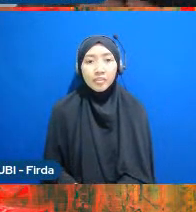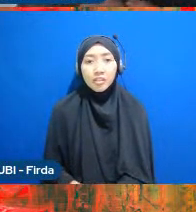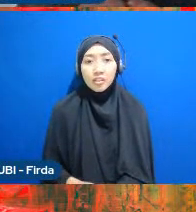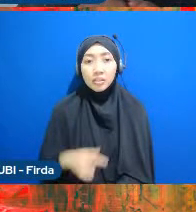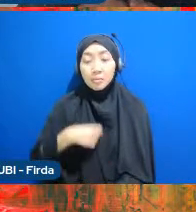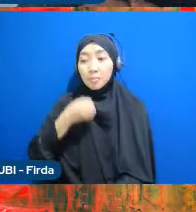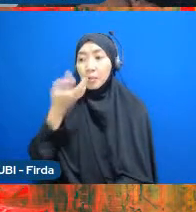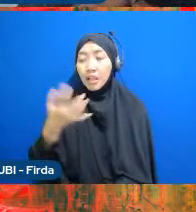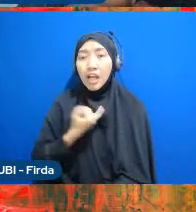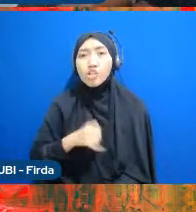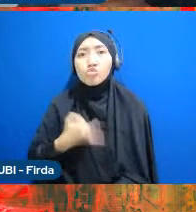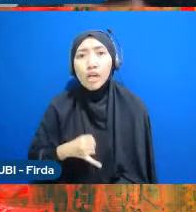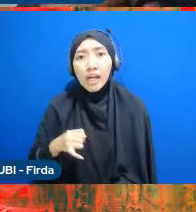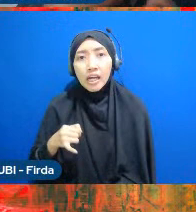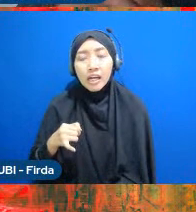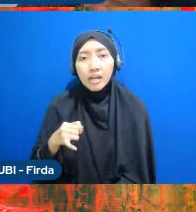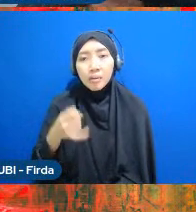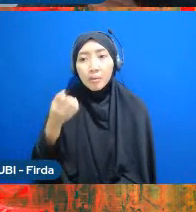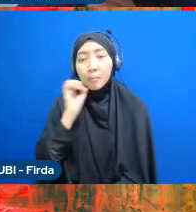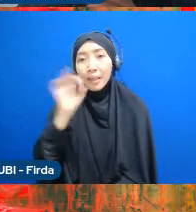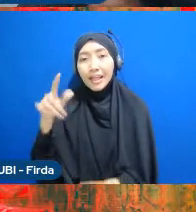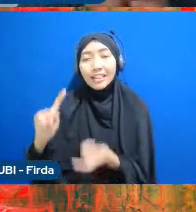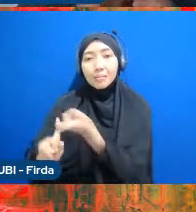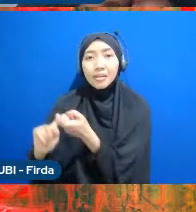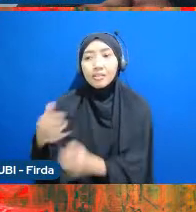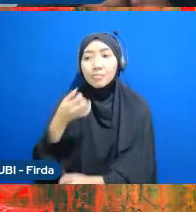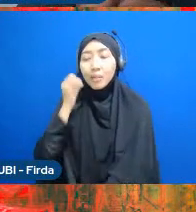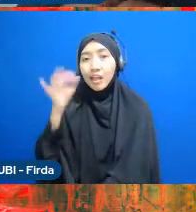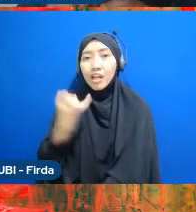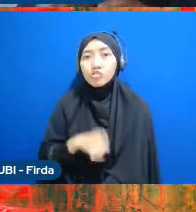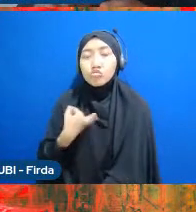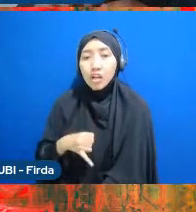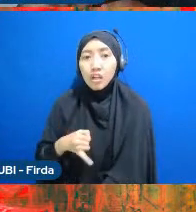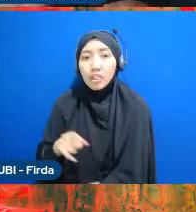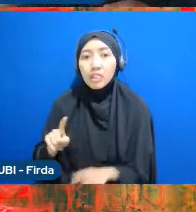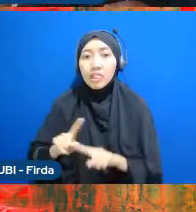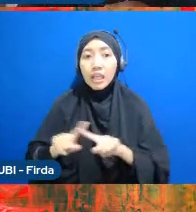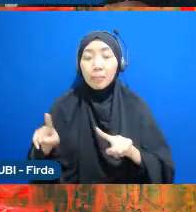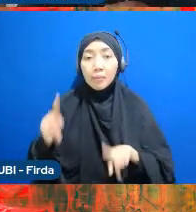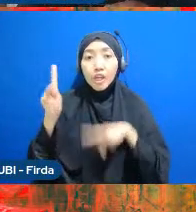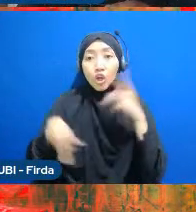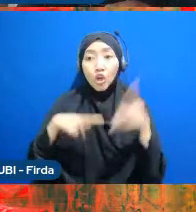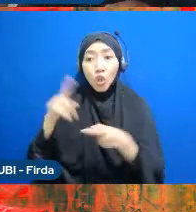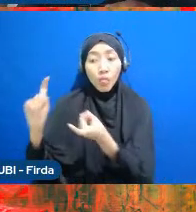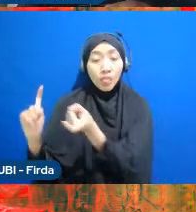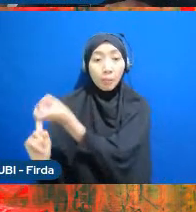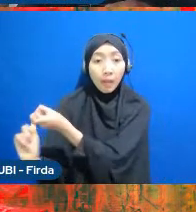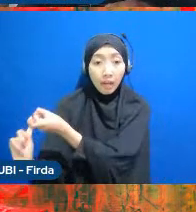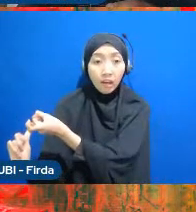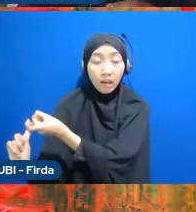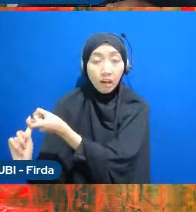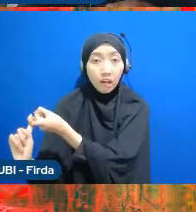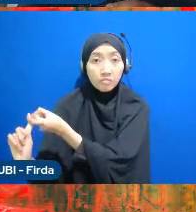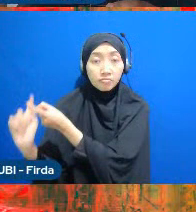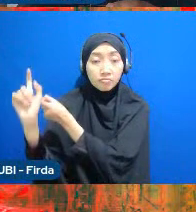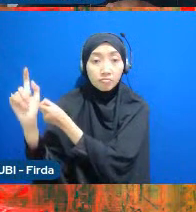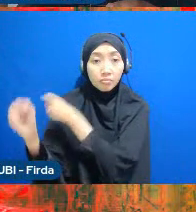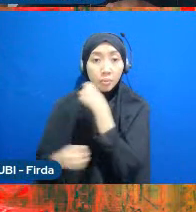dia gak suka kalau barangnya diambil sama temannya. Tapi ketika temannya